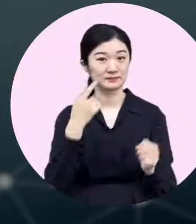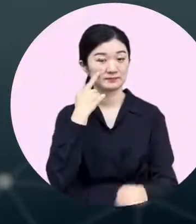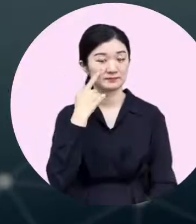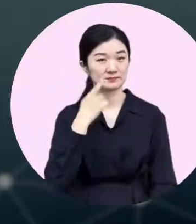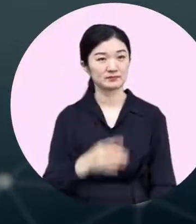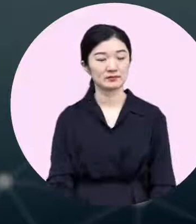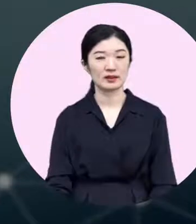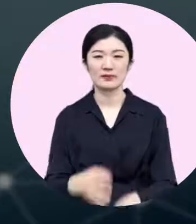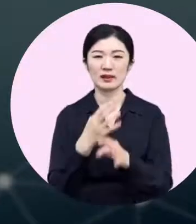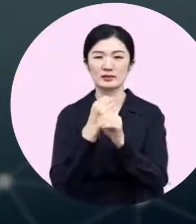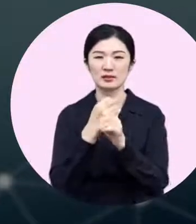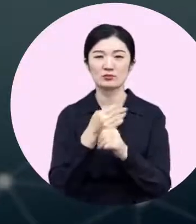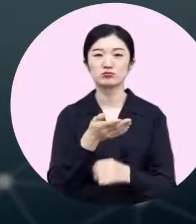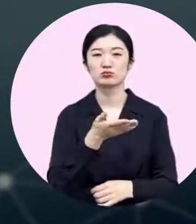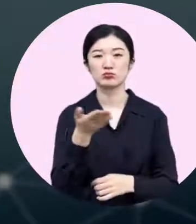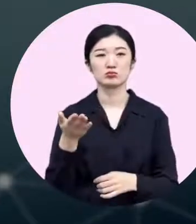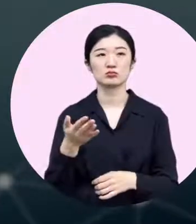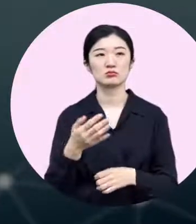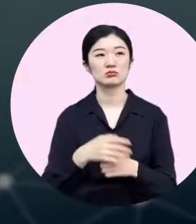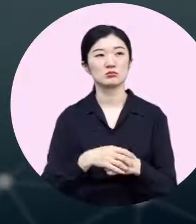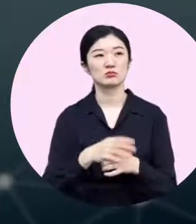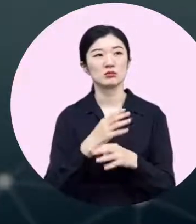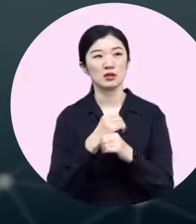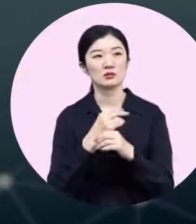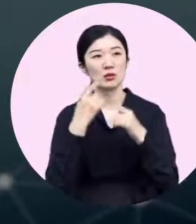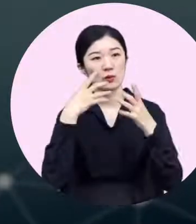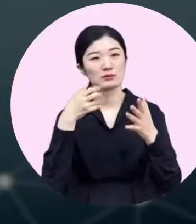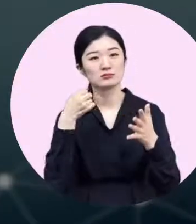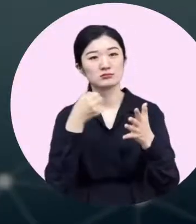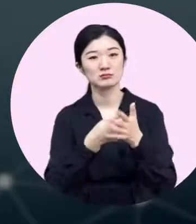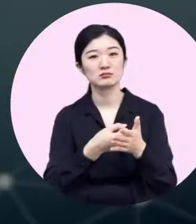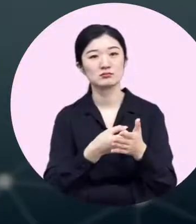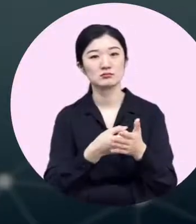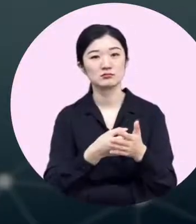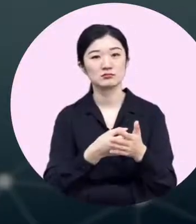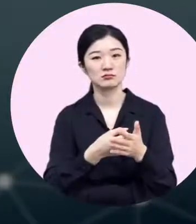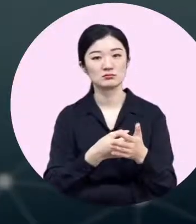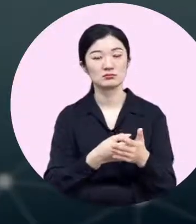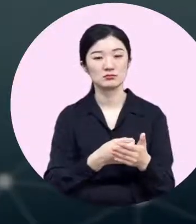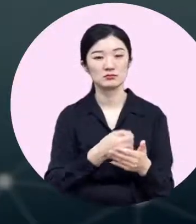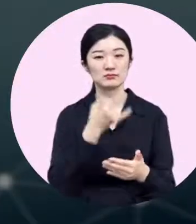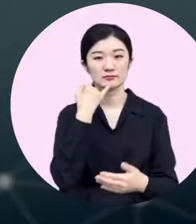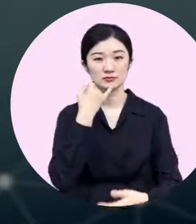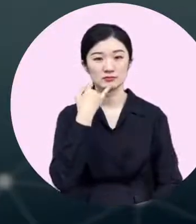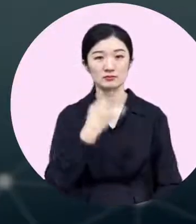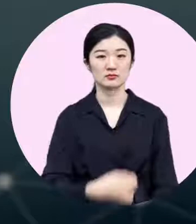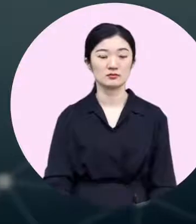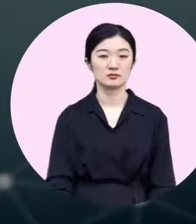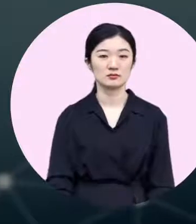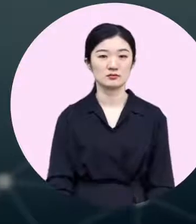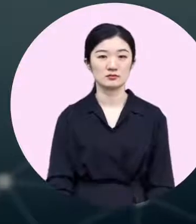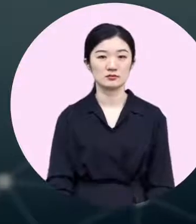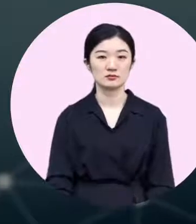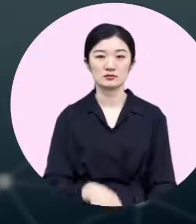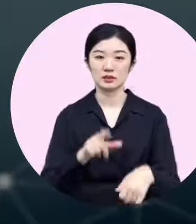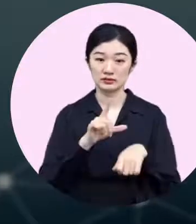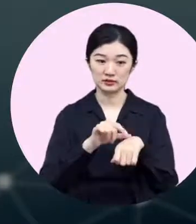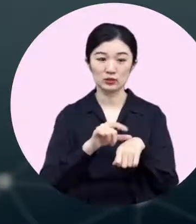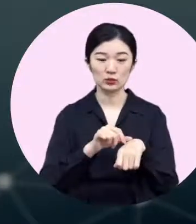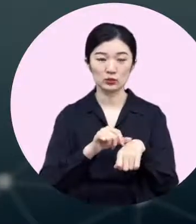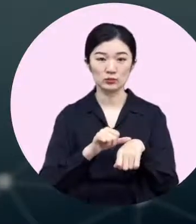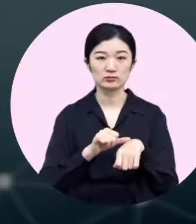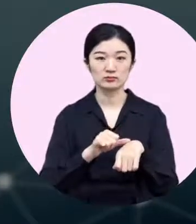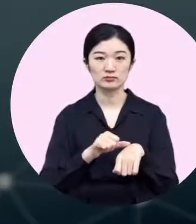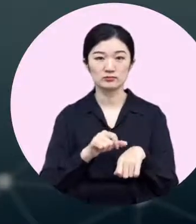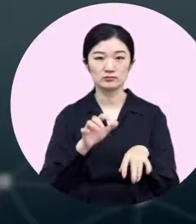날짜는 뭐 여러분들이 딱 정확한 날짜를 지정해 주셔도 돼요. 이렇게 정확한 날짜를 지정하고 시간도 정확하게